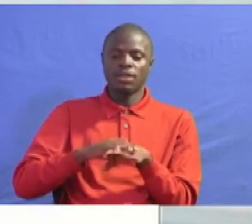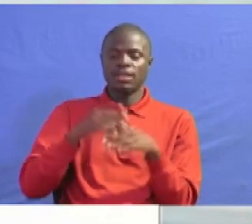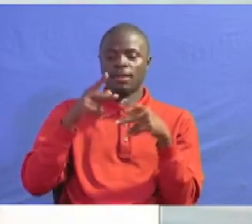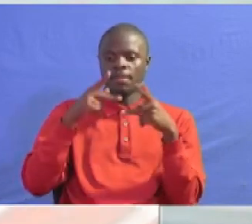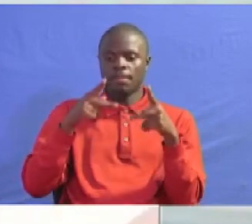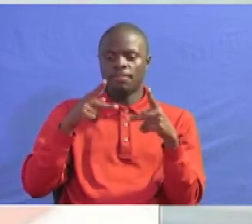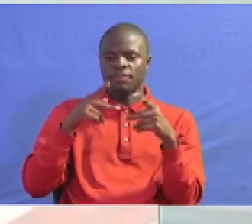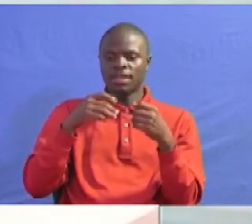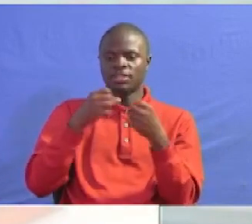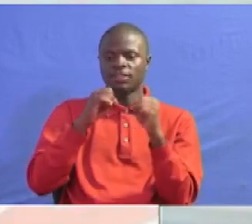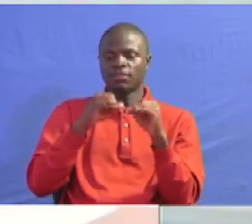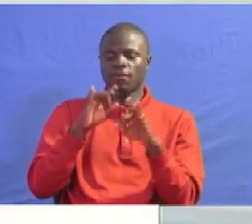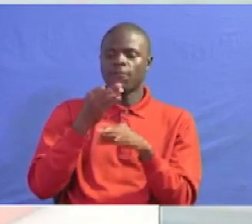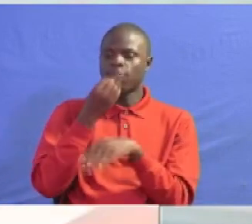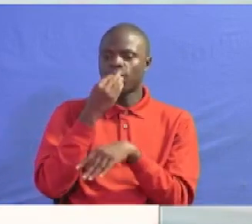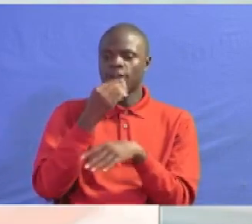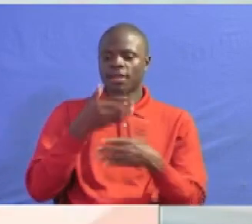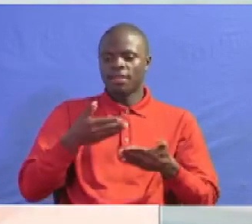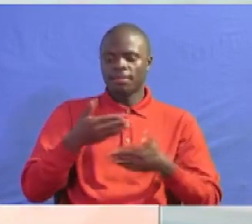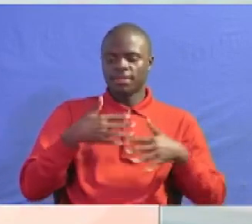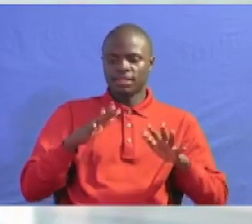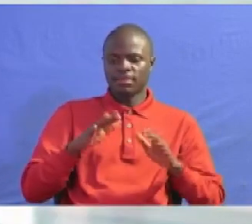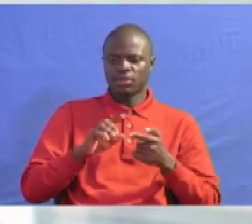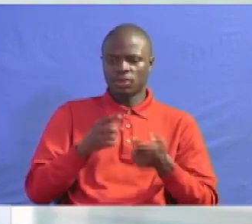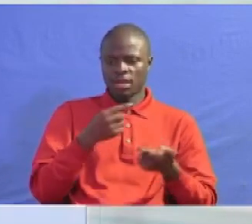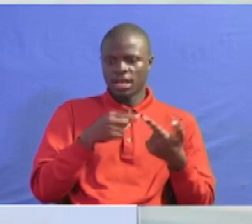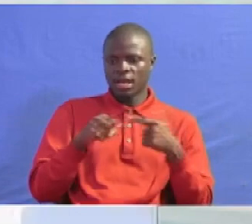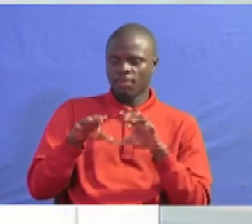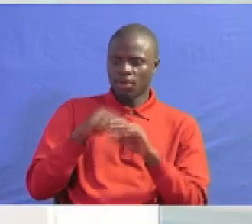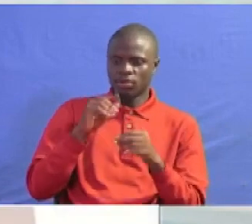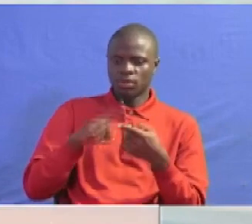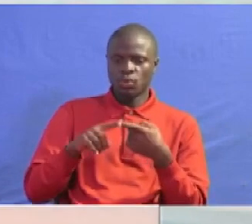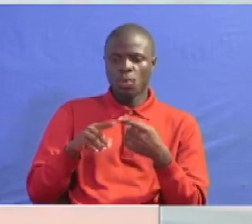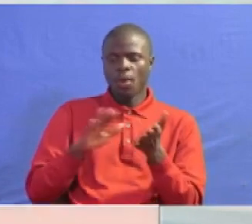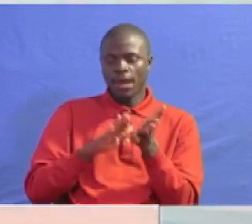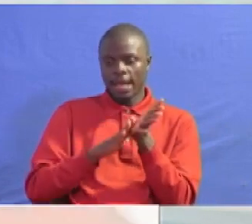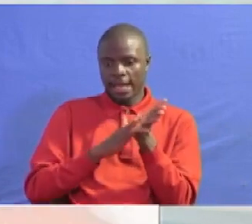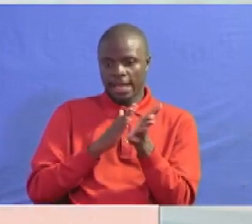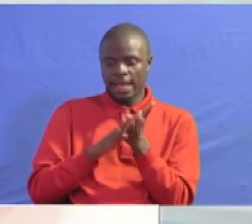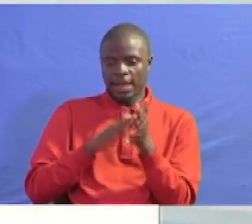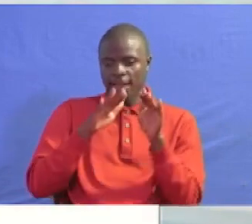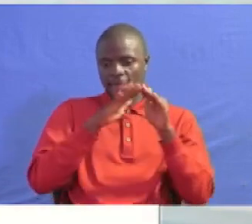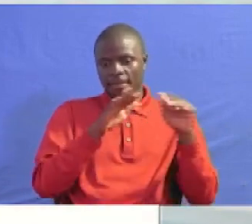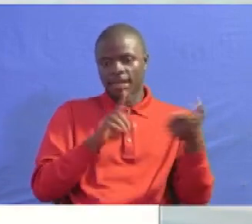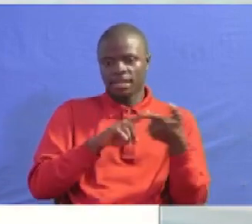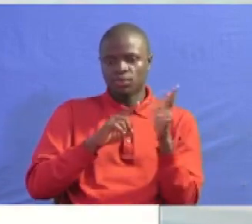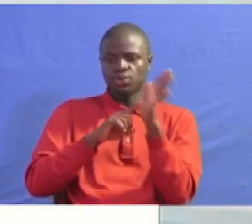chakula, huku wafanyabiashara wakionekana kujitokeza kusafisha soko ili kuhakikisha usalama wa chakula.